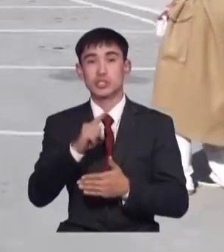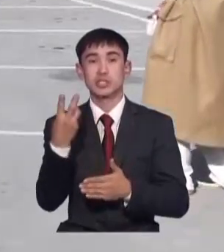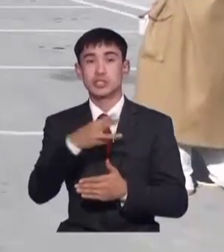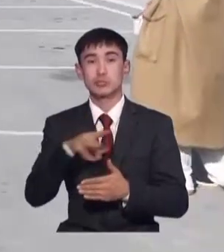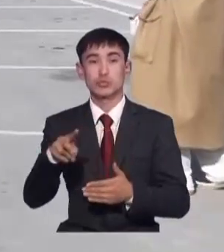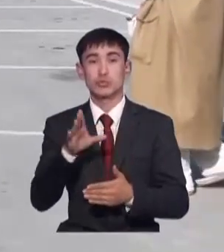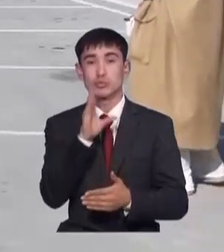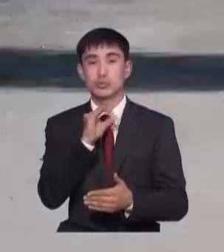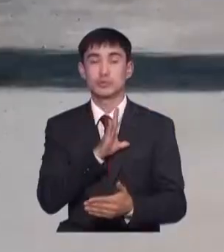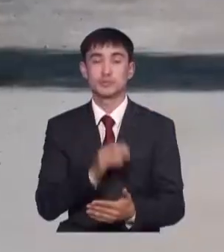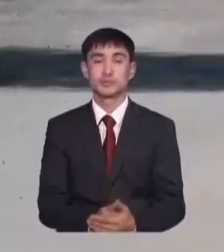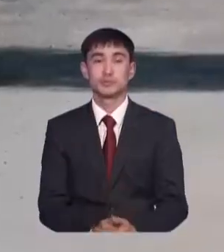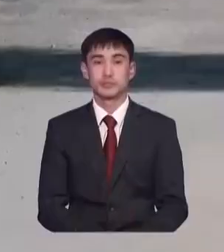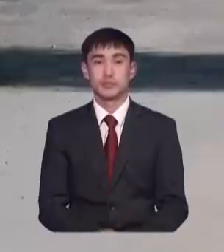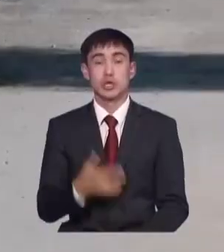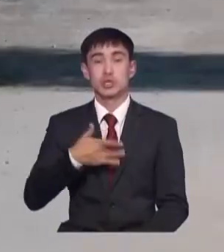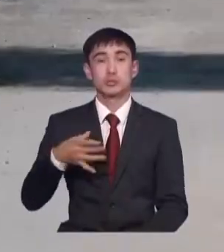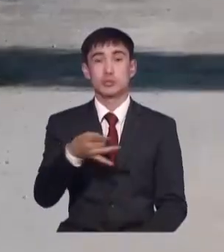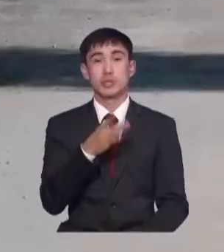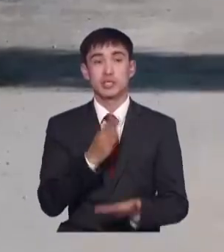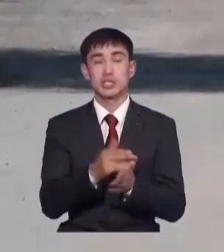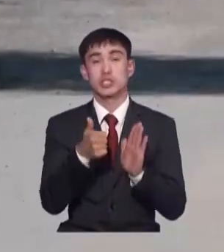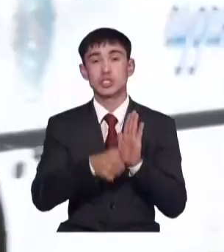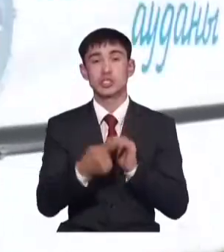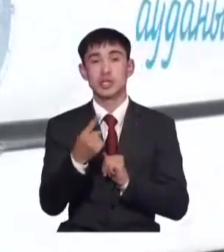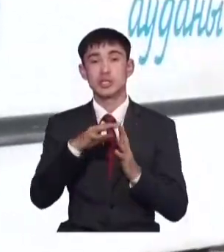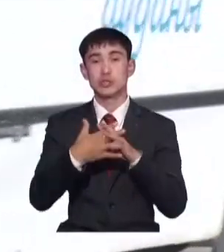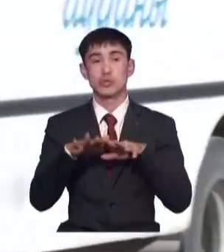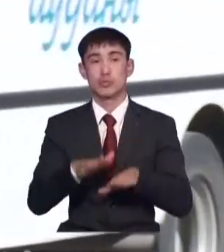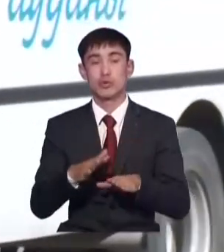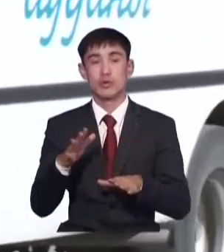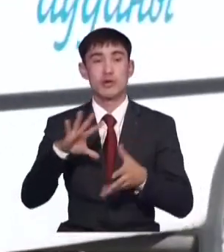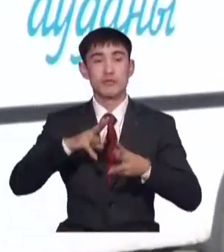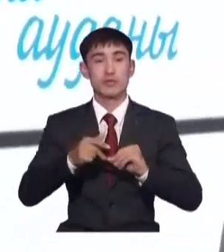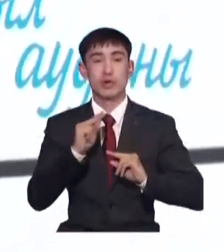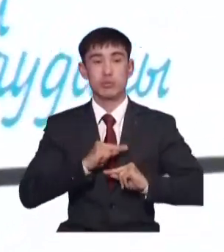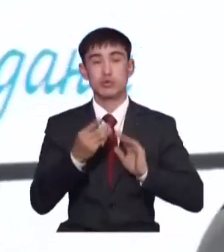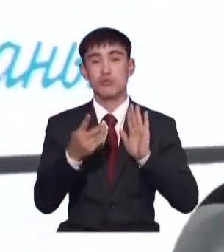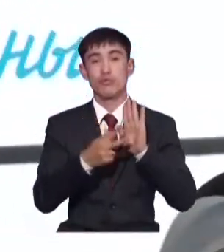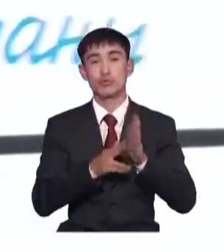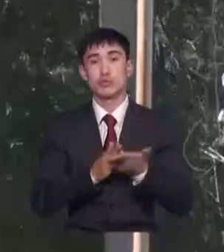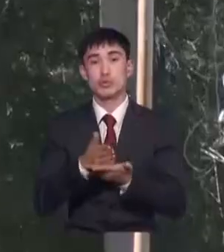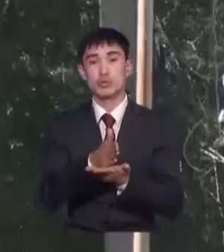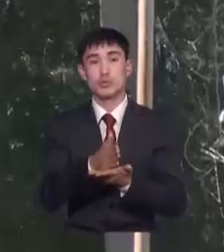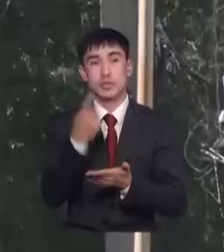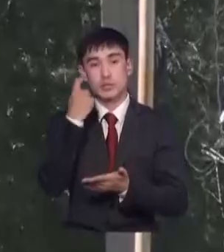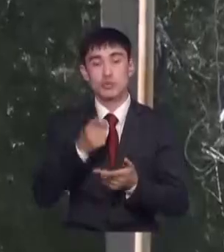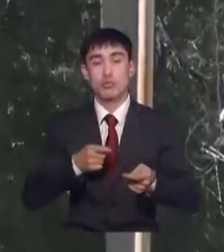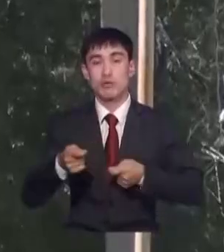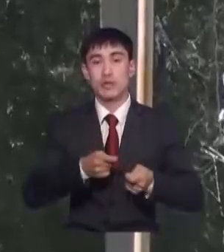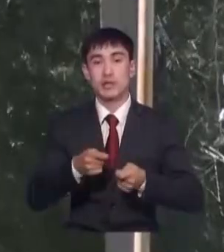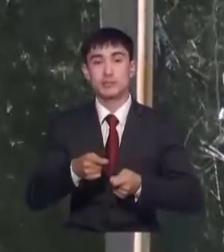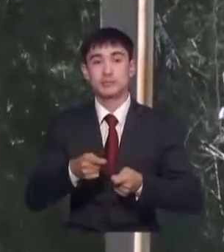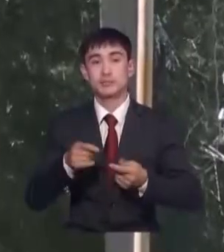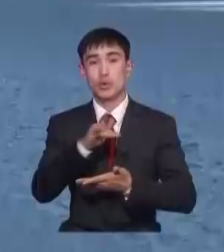30 минут. В Жамбылском районе имеется 61 населенный пункт. Всего работают 8 маршрутов. Как сообщили в управлении